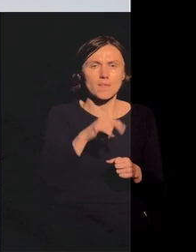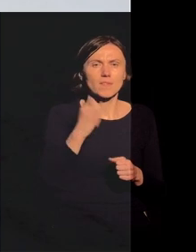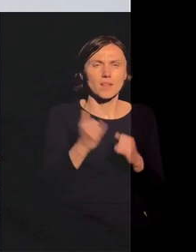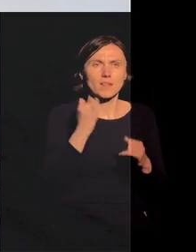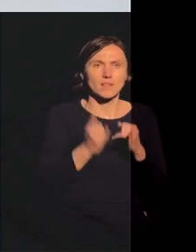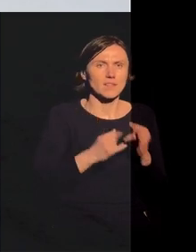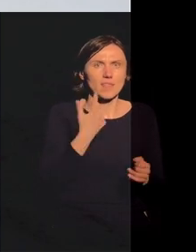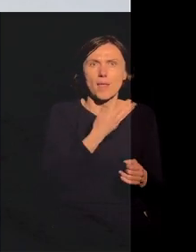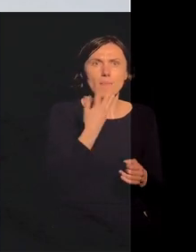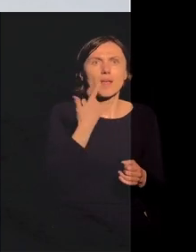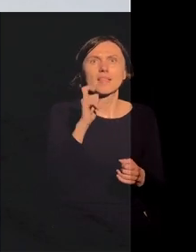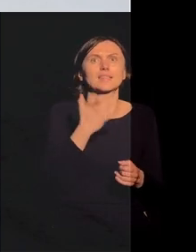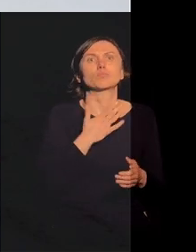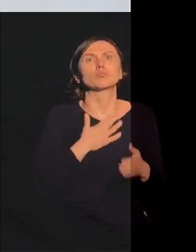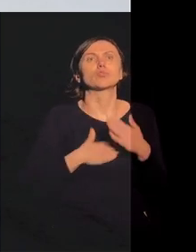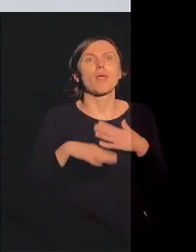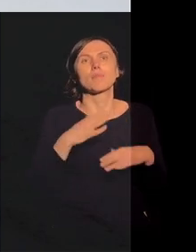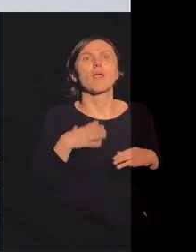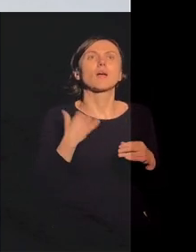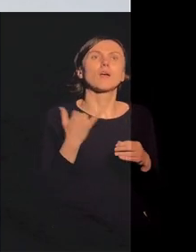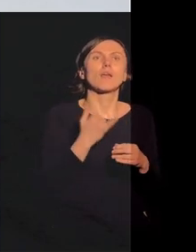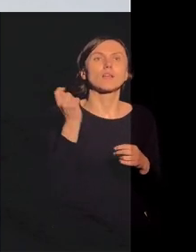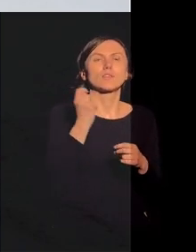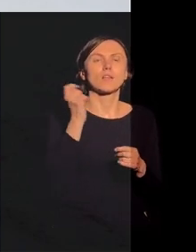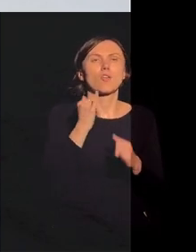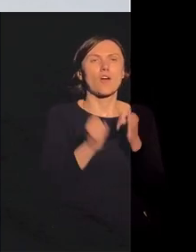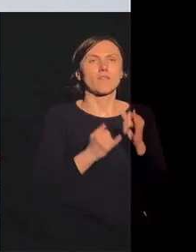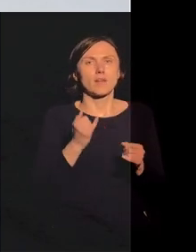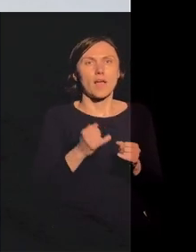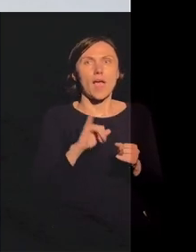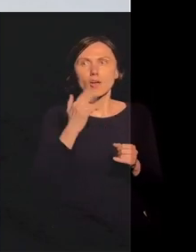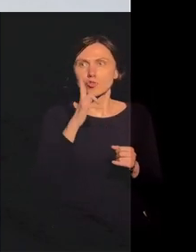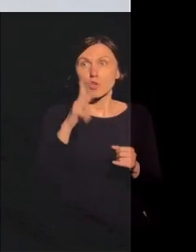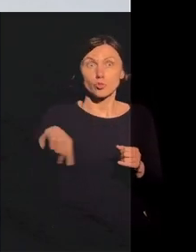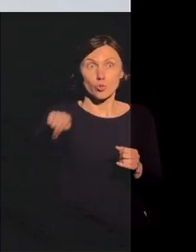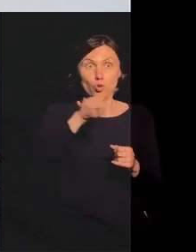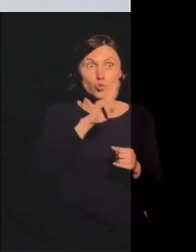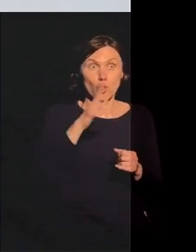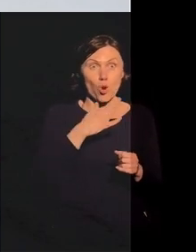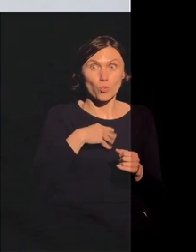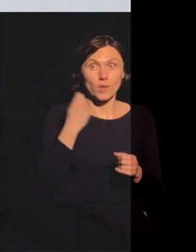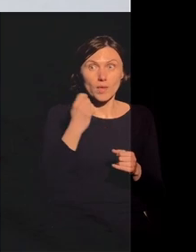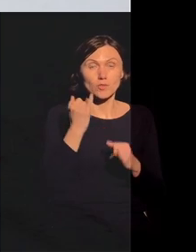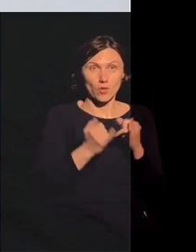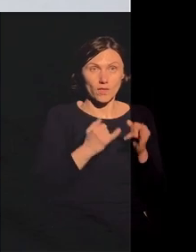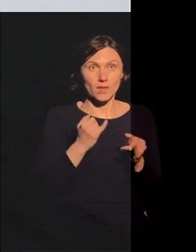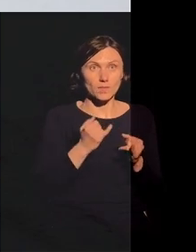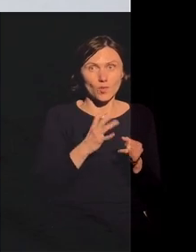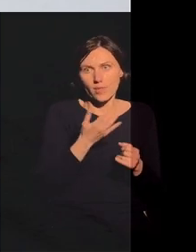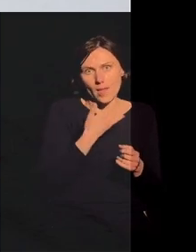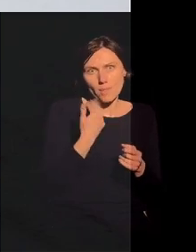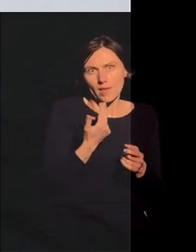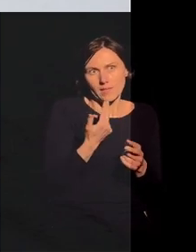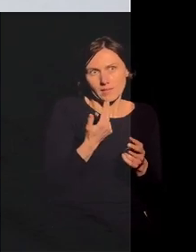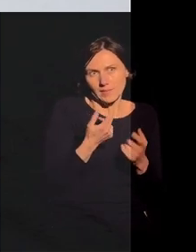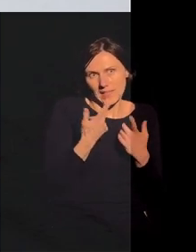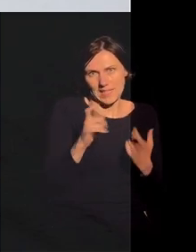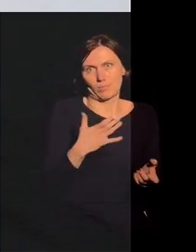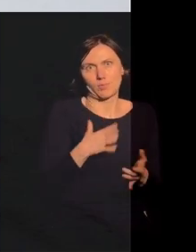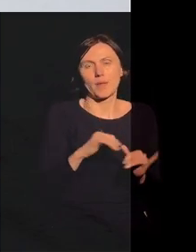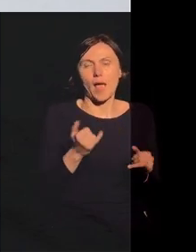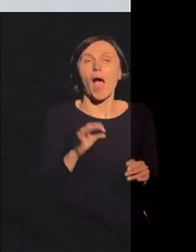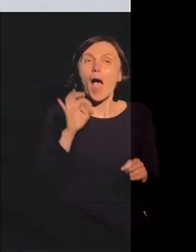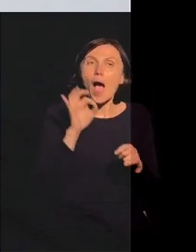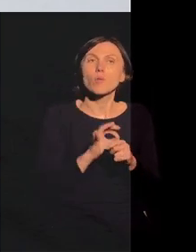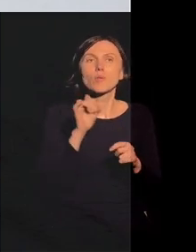Wcale nie ma nic przyjemnego w jeżdżeniu rowerem zimą, naprawdę. No. Jak ktoś jest tutaj na sali z państwa, kto jeździł zimą, no to nie ma w tym nic przyjemnego. Tylko